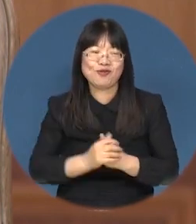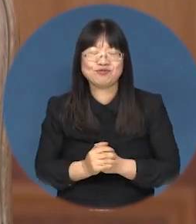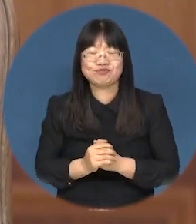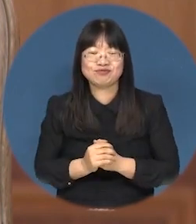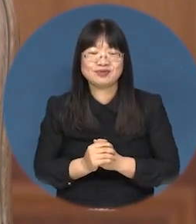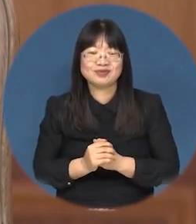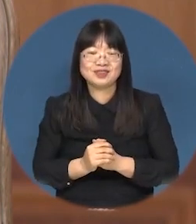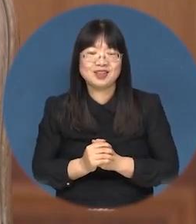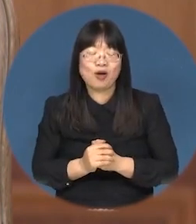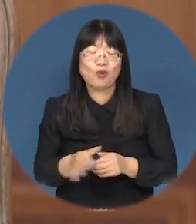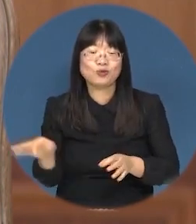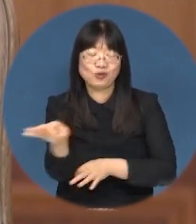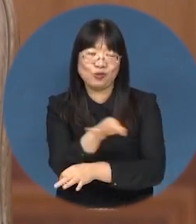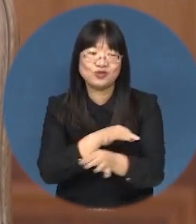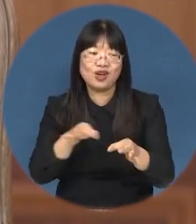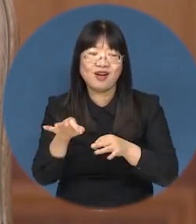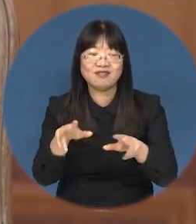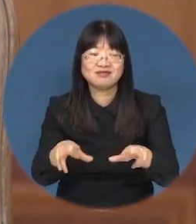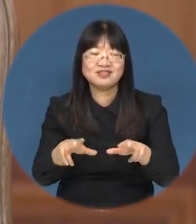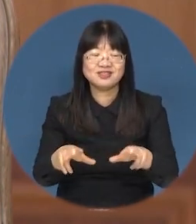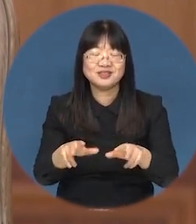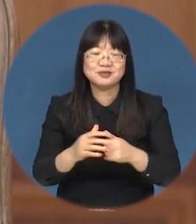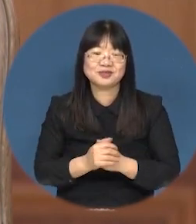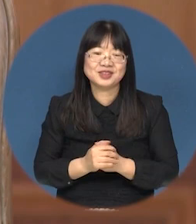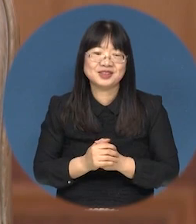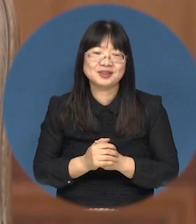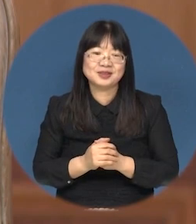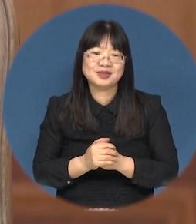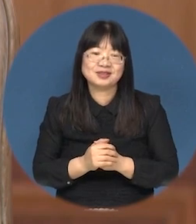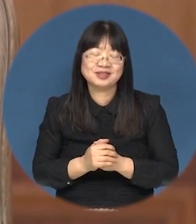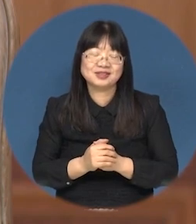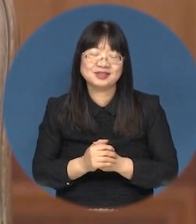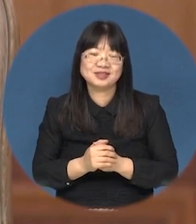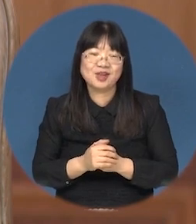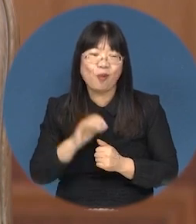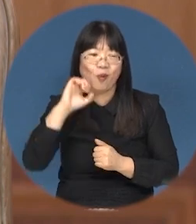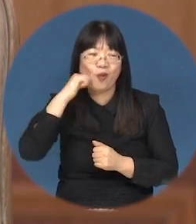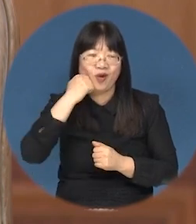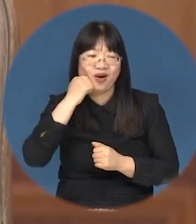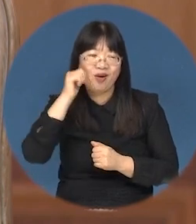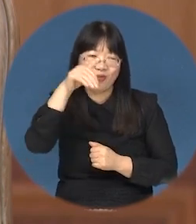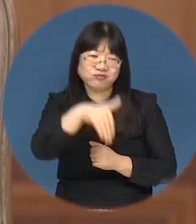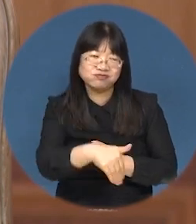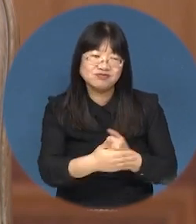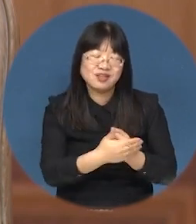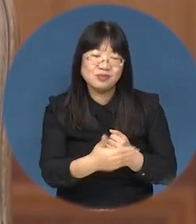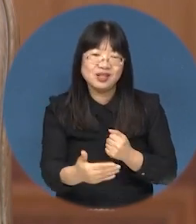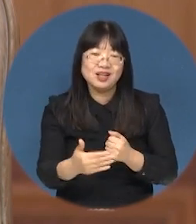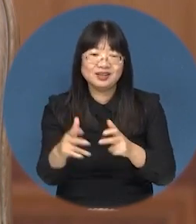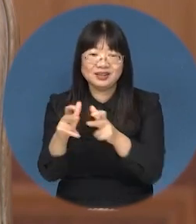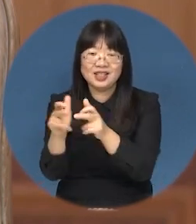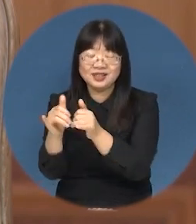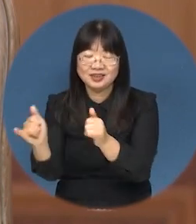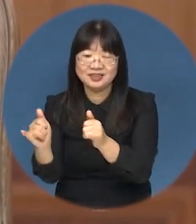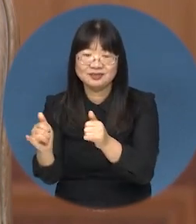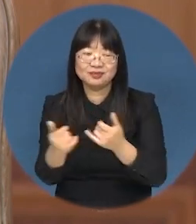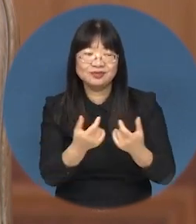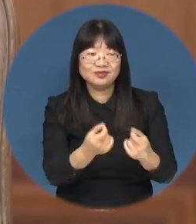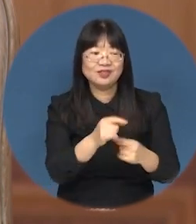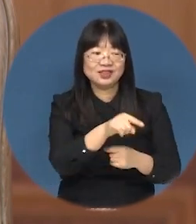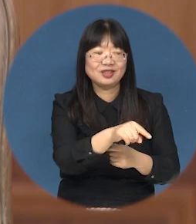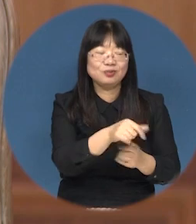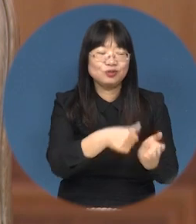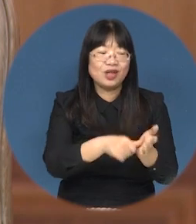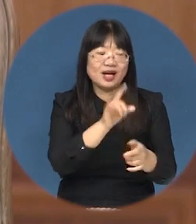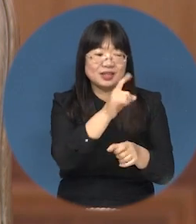예, 요즘 이제 경제가 이러니까 아. 또 장애되신 분들도 예. 사실 어떤 이런 의족을 하나 하려면은